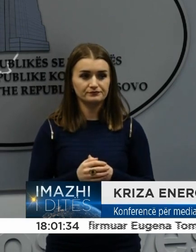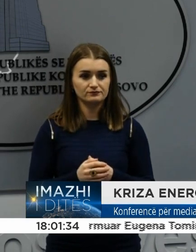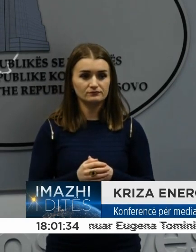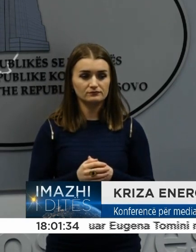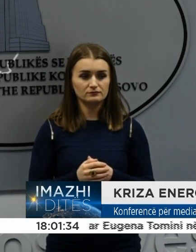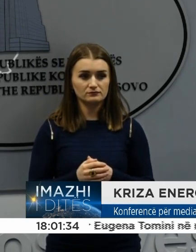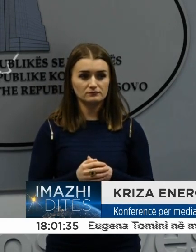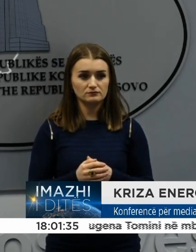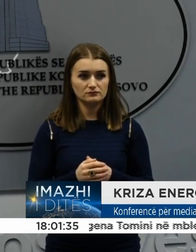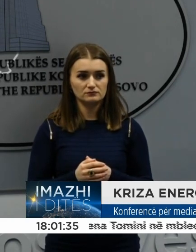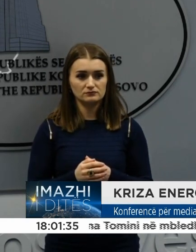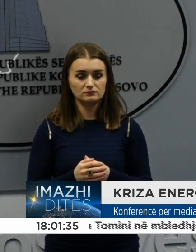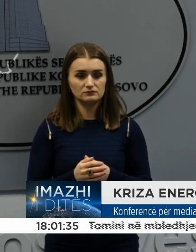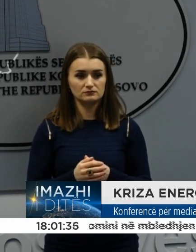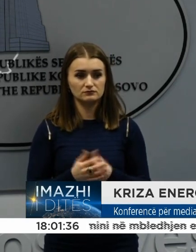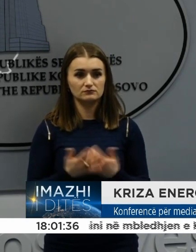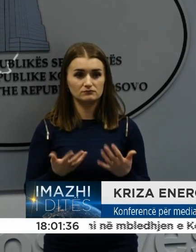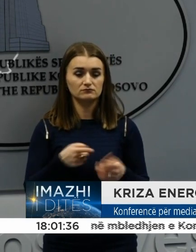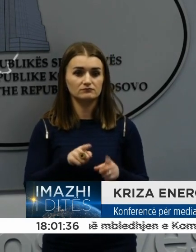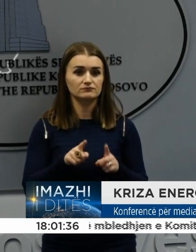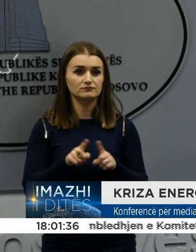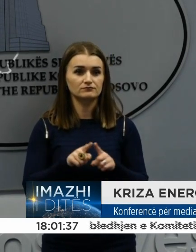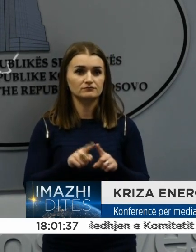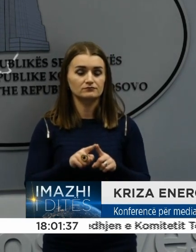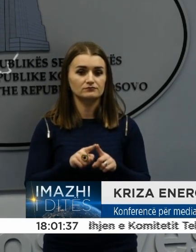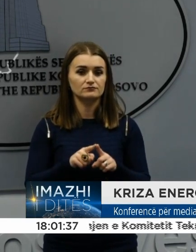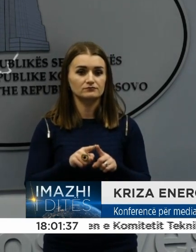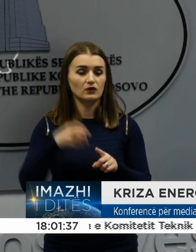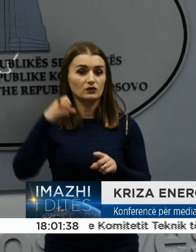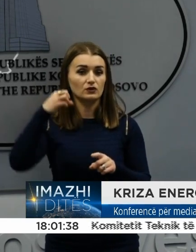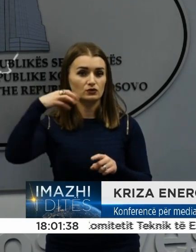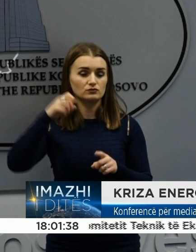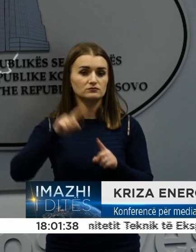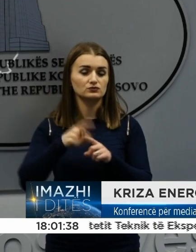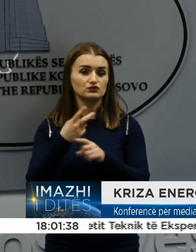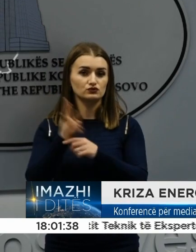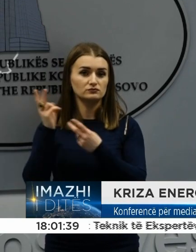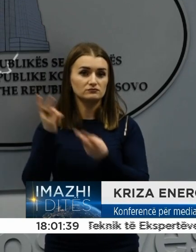e parashikuar edhe e